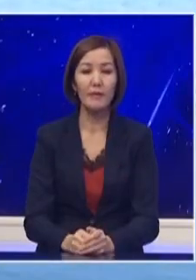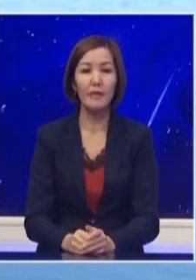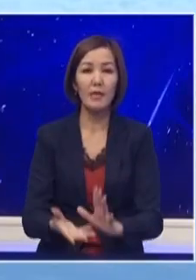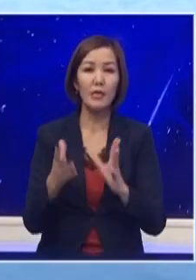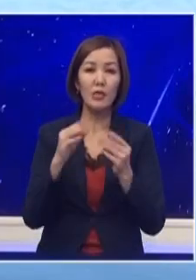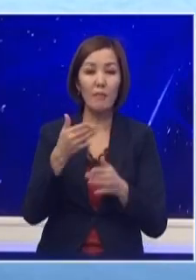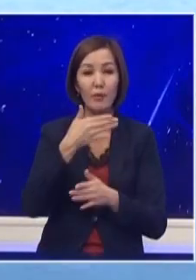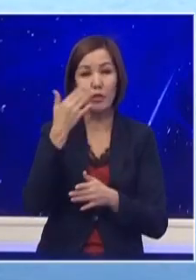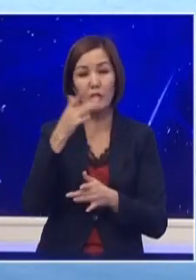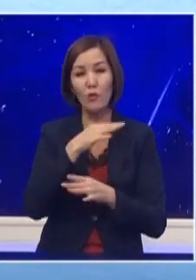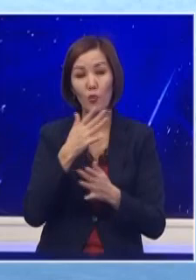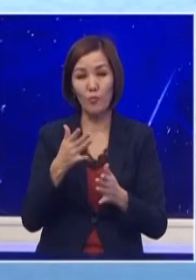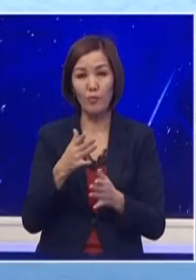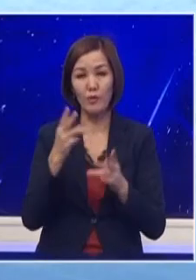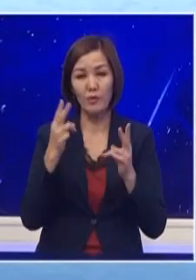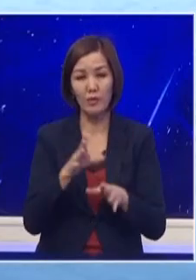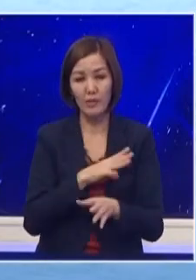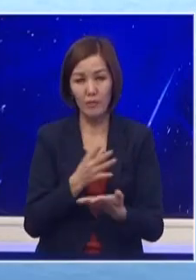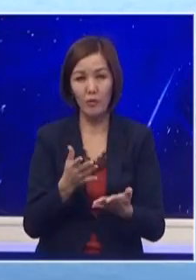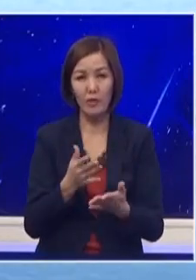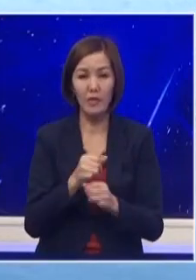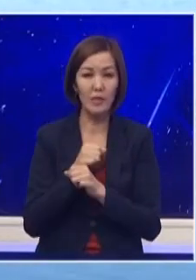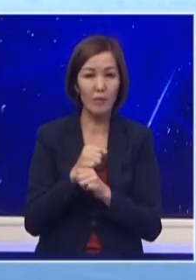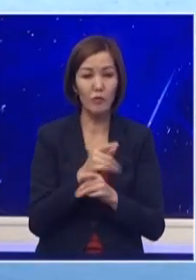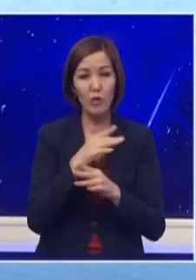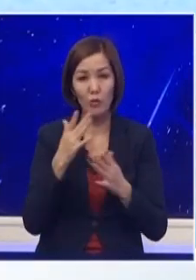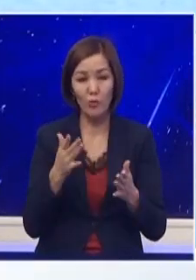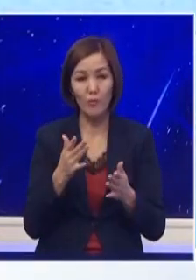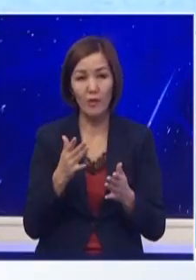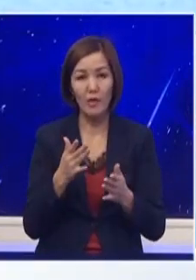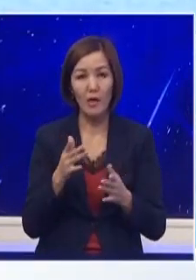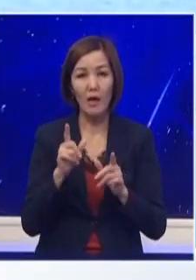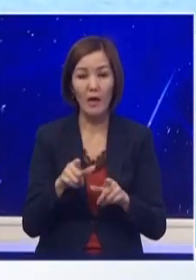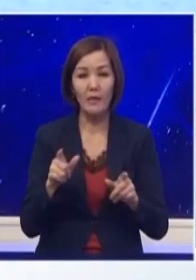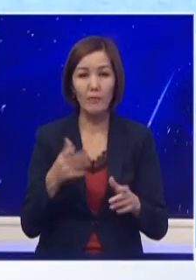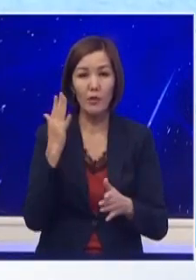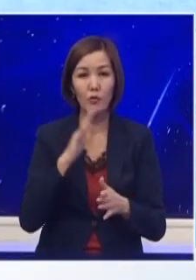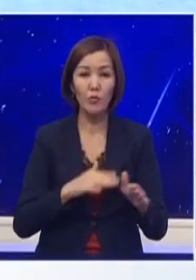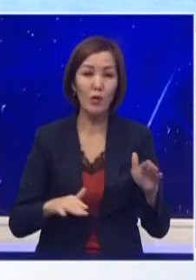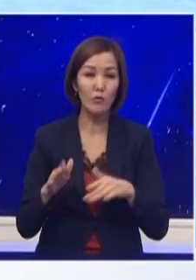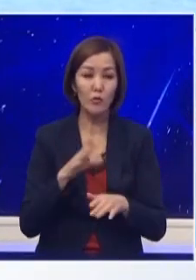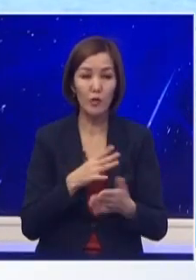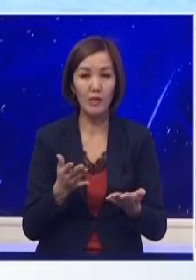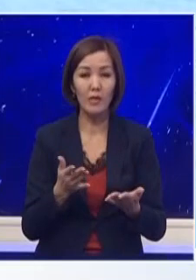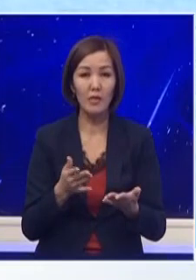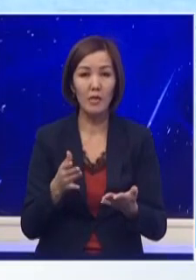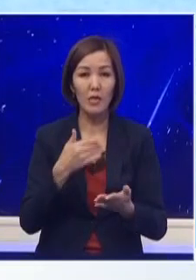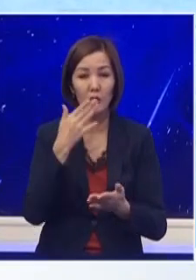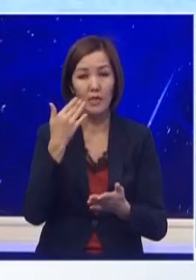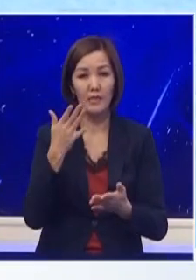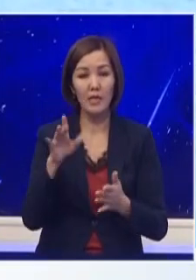Жалпы жазда көбірек түседі. Жазда өткен демалушылар көп. Адамдар суға түседі, сондықтан жазда көбірек